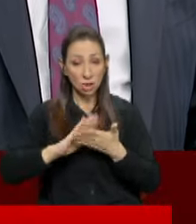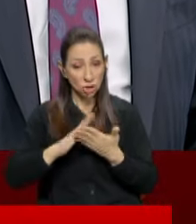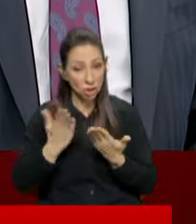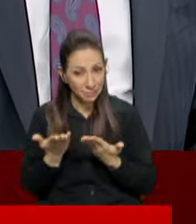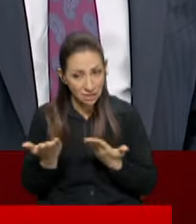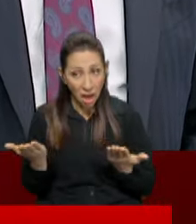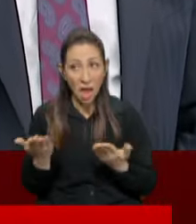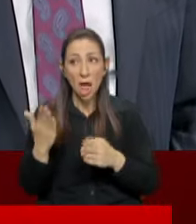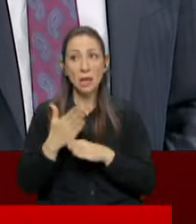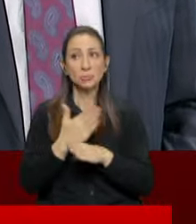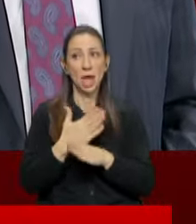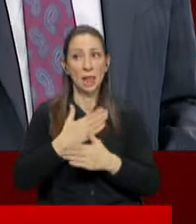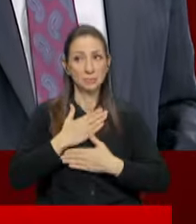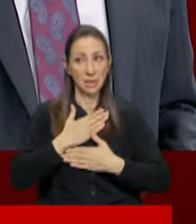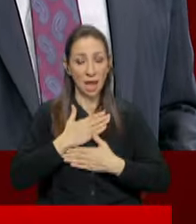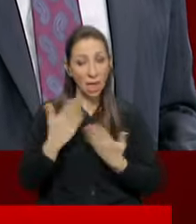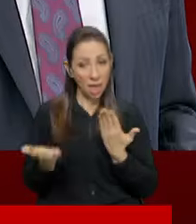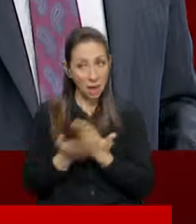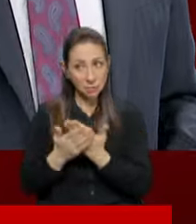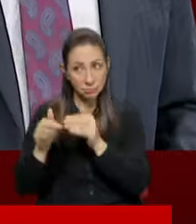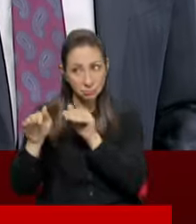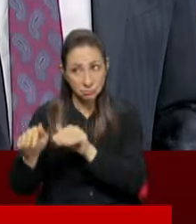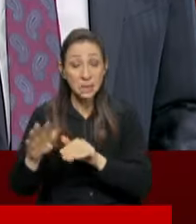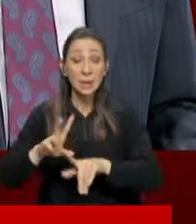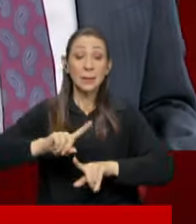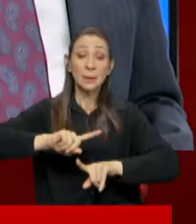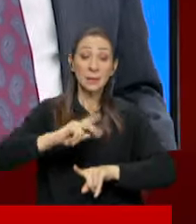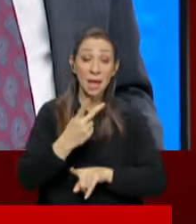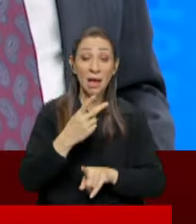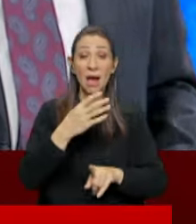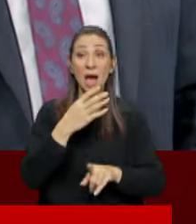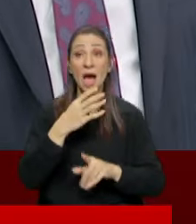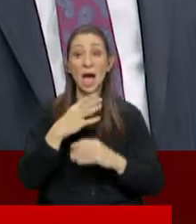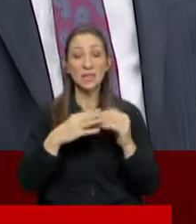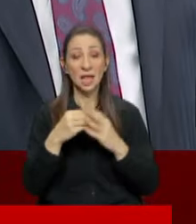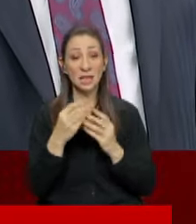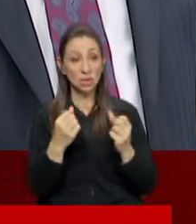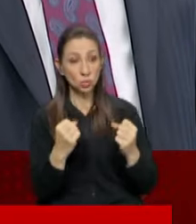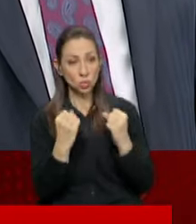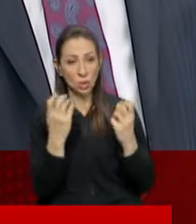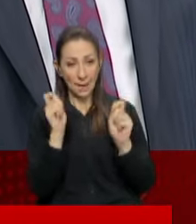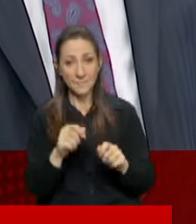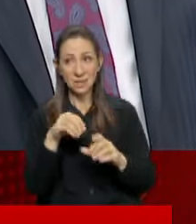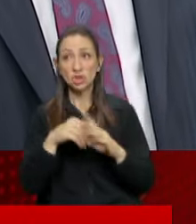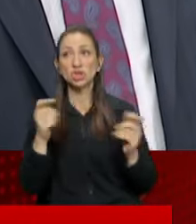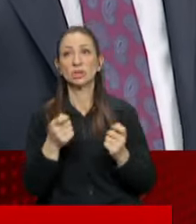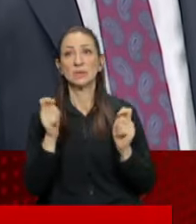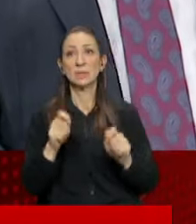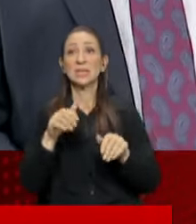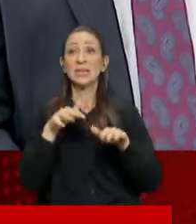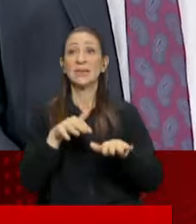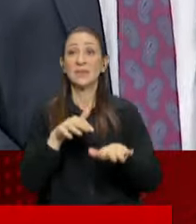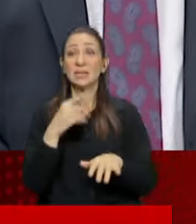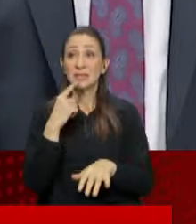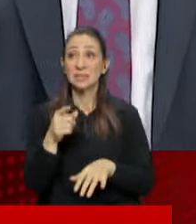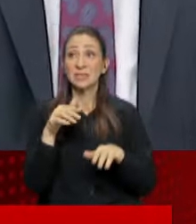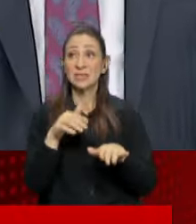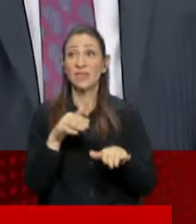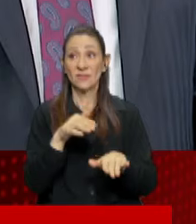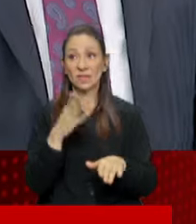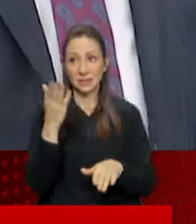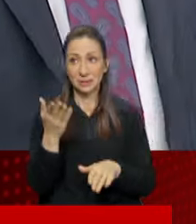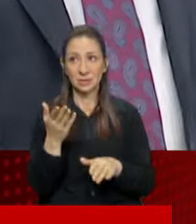arkadaşlarımıza, hemşehrilerimize yardım etmek, bir yandan Adana'yı dirençli hale getirmek için çalışmalar yapıyoruz. Trafik yani, dediniz.